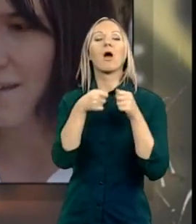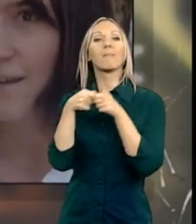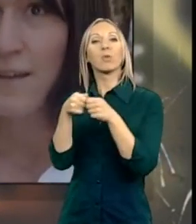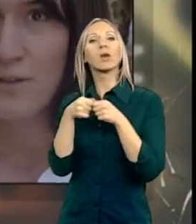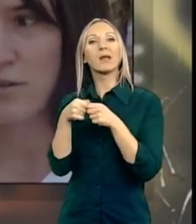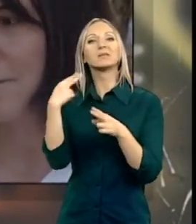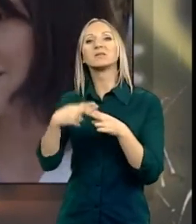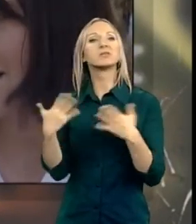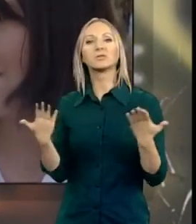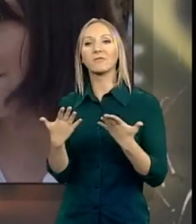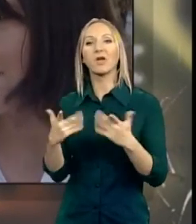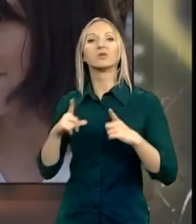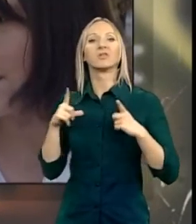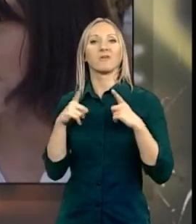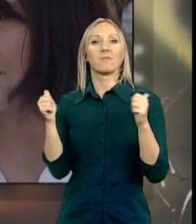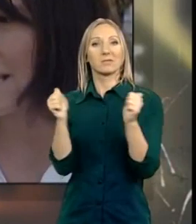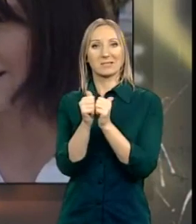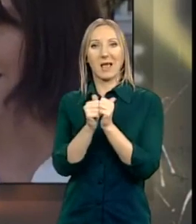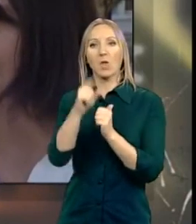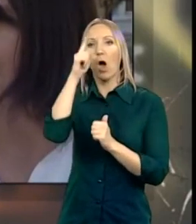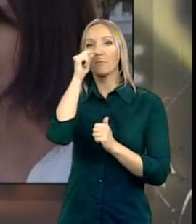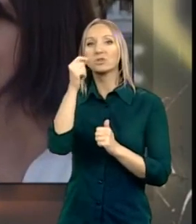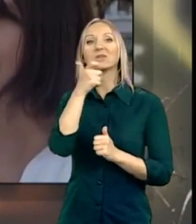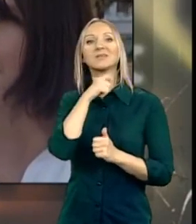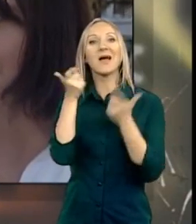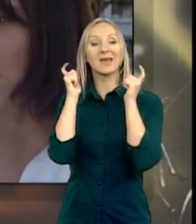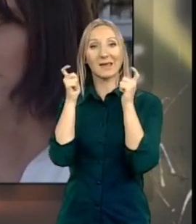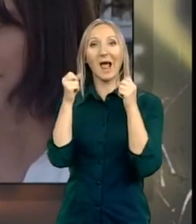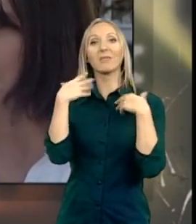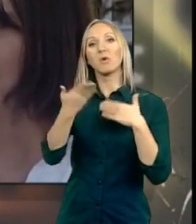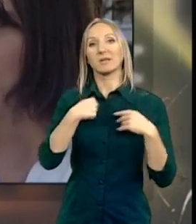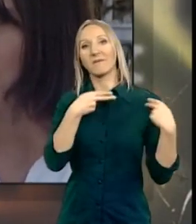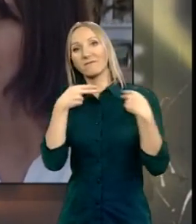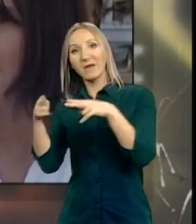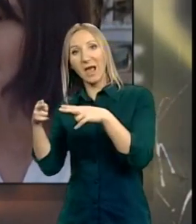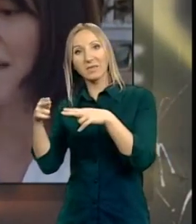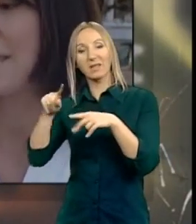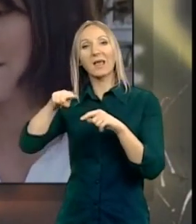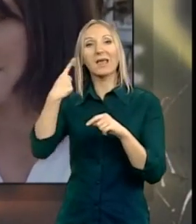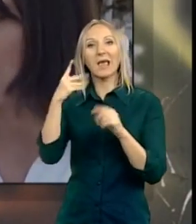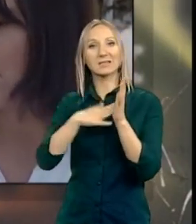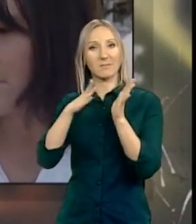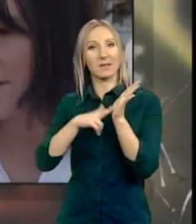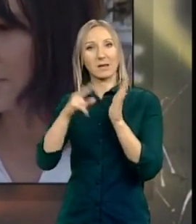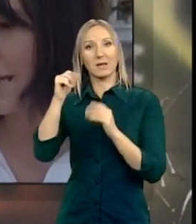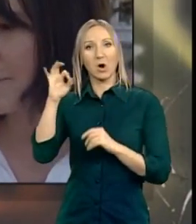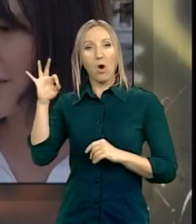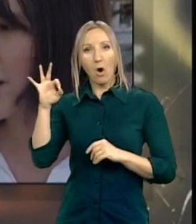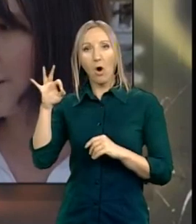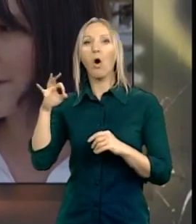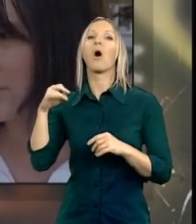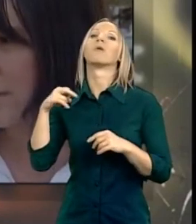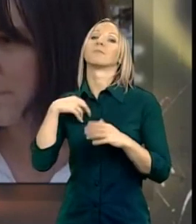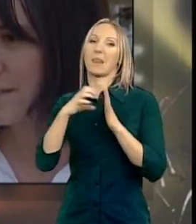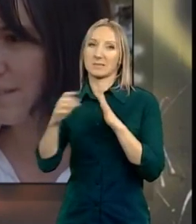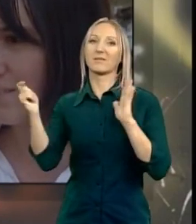organizacije Živimo zajedno na opštini Stari grad. Kada sam se vratila u Kecman Ro, nastavila sam preko Kecman Ro